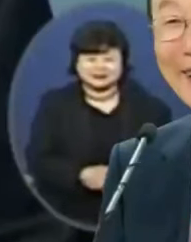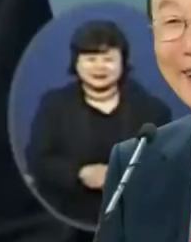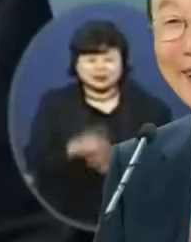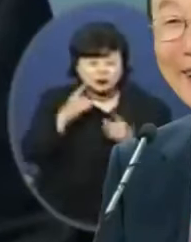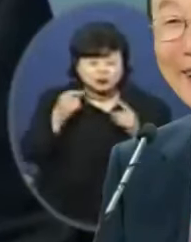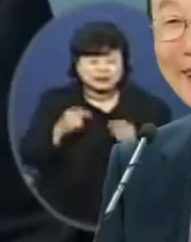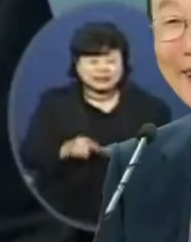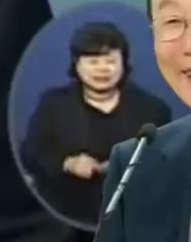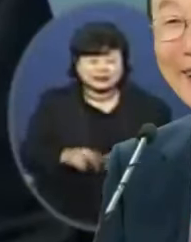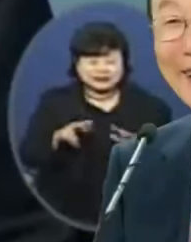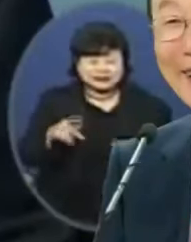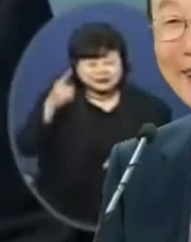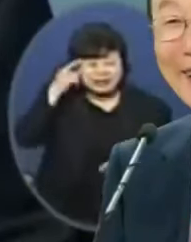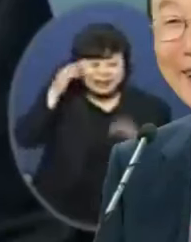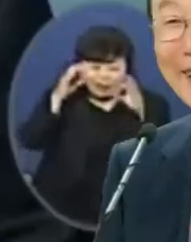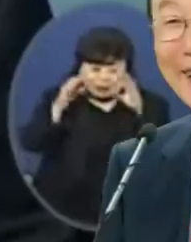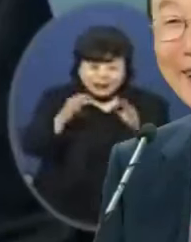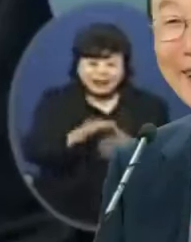보니까